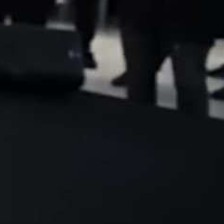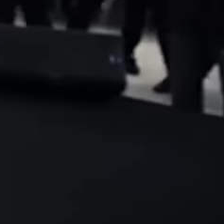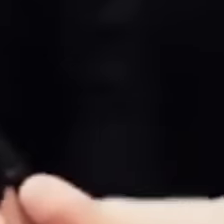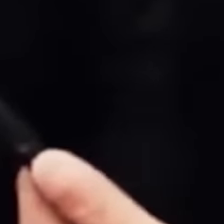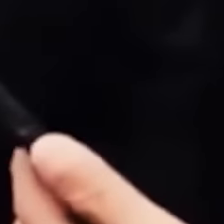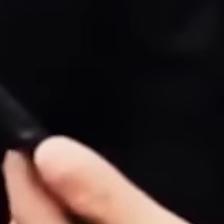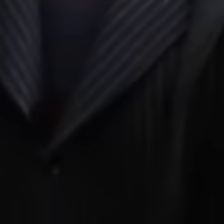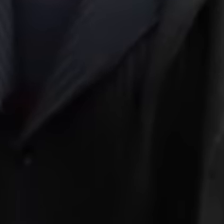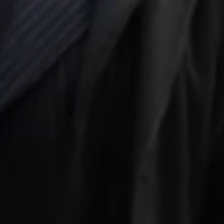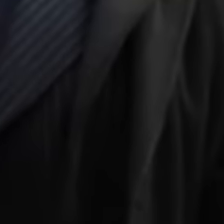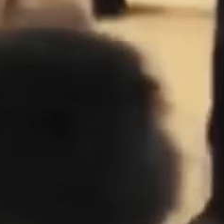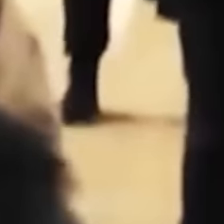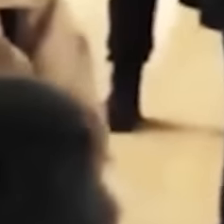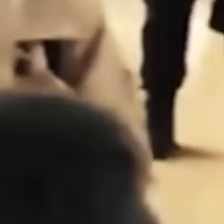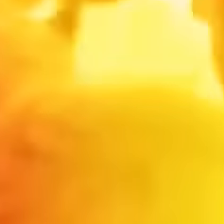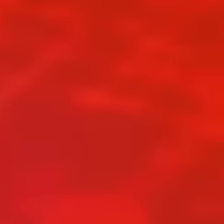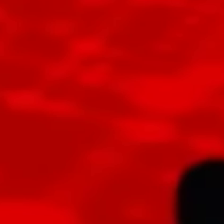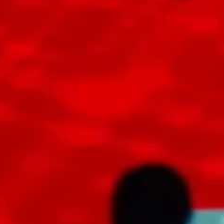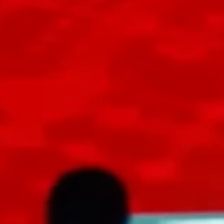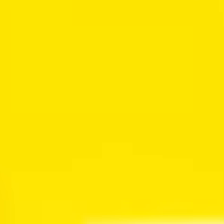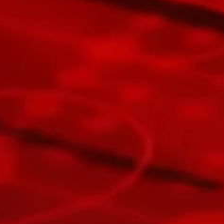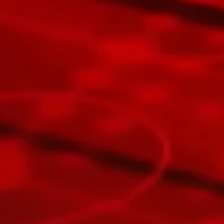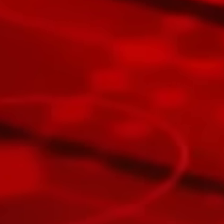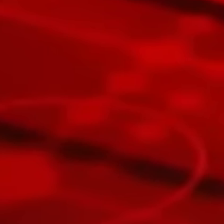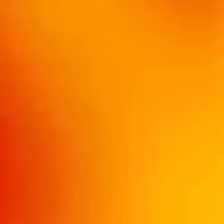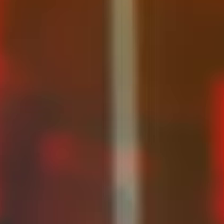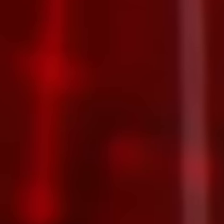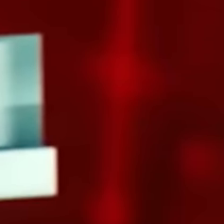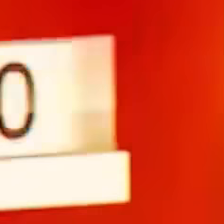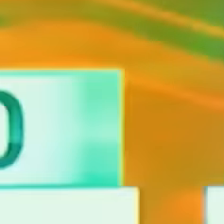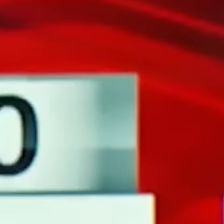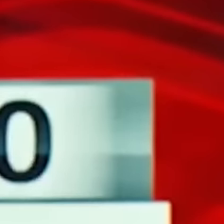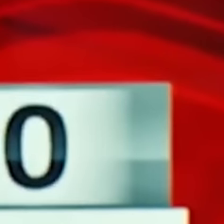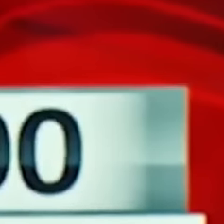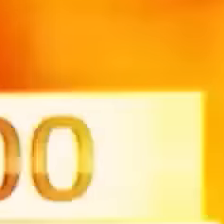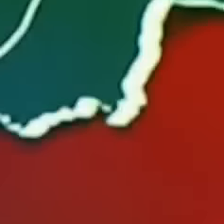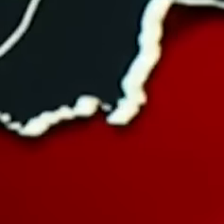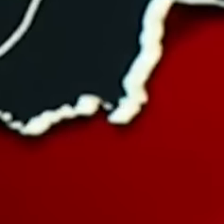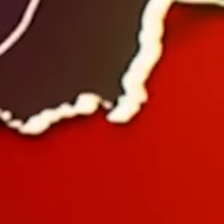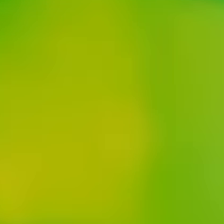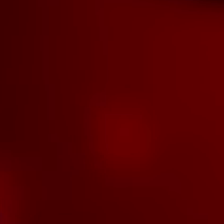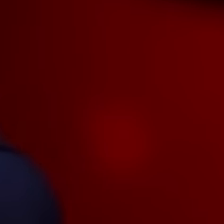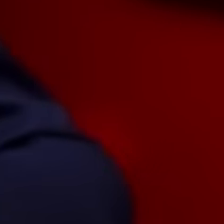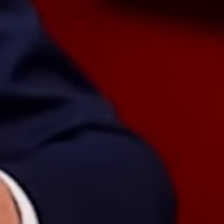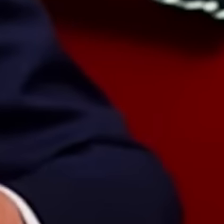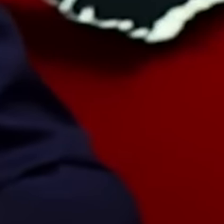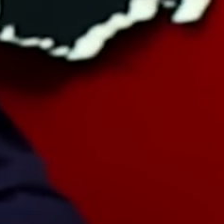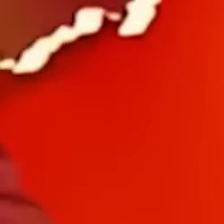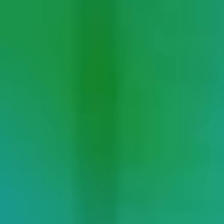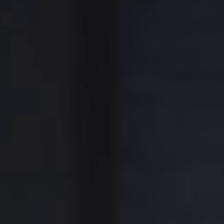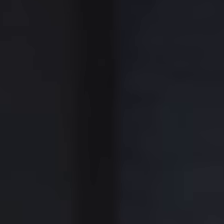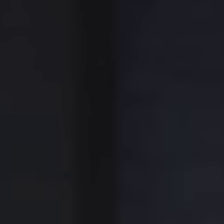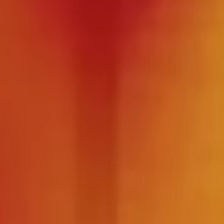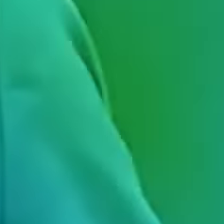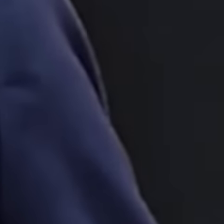Türkiye'yi nasıl bir siyasi ortam bekliyor? O sorunun yanıtı da yine Nav Haber stüdyosunda. Açıklamalarla ilgili canlı bağlantılar